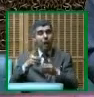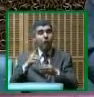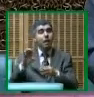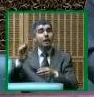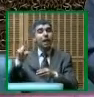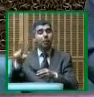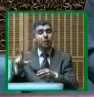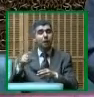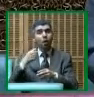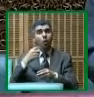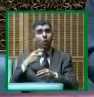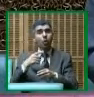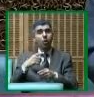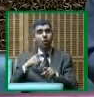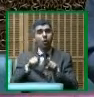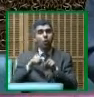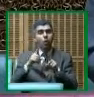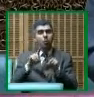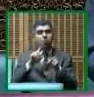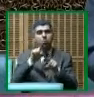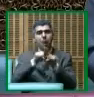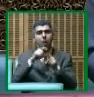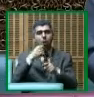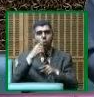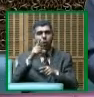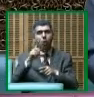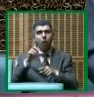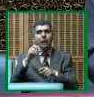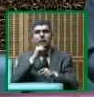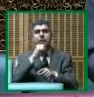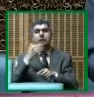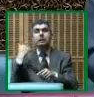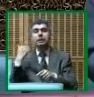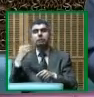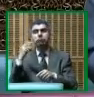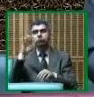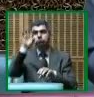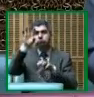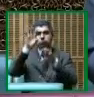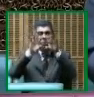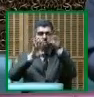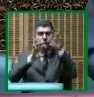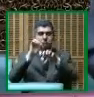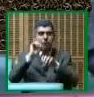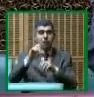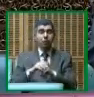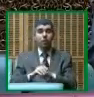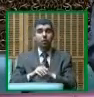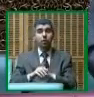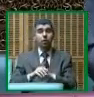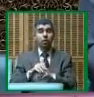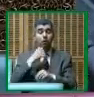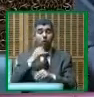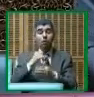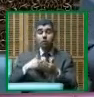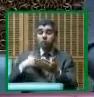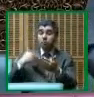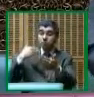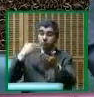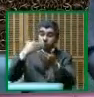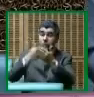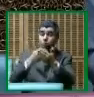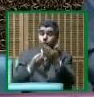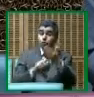البيضاء بما فيها المآثر التاريخية. وقد امتدت هذه الظاهرة إلى